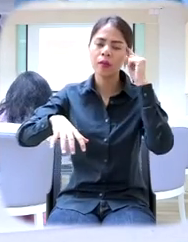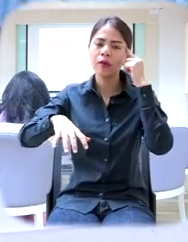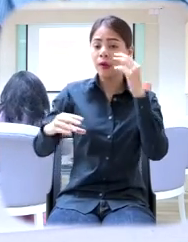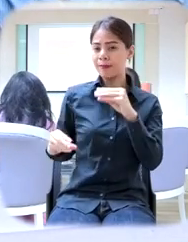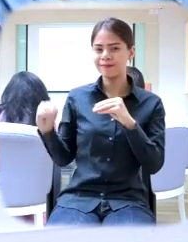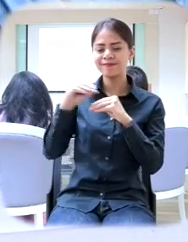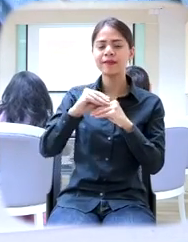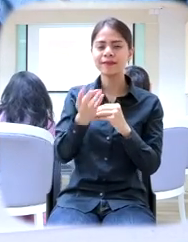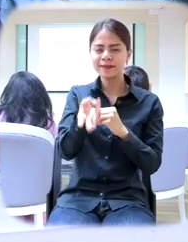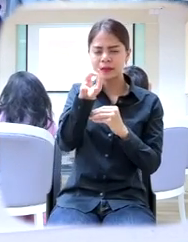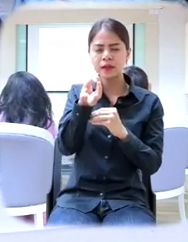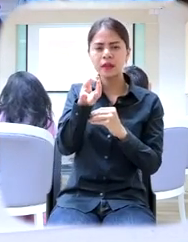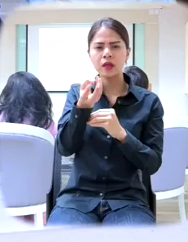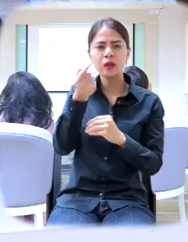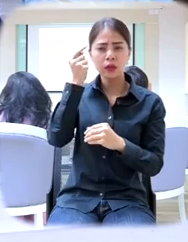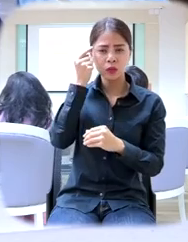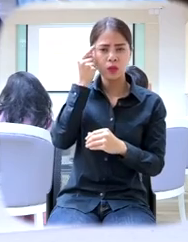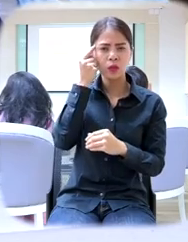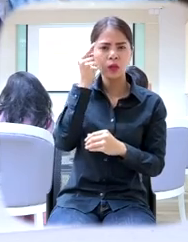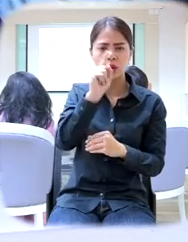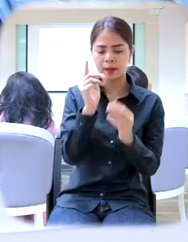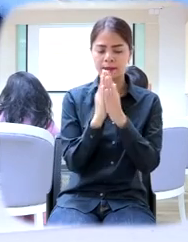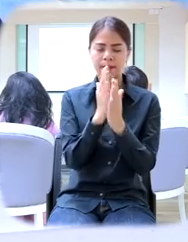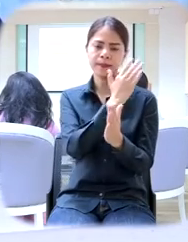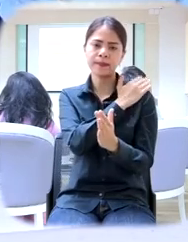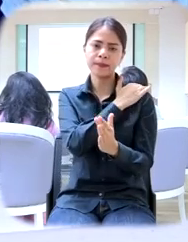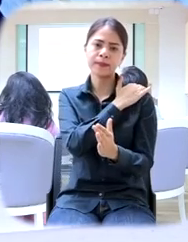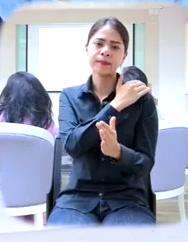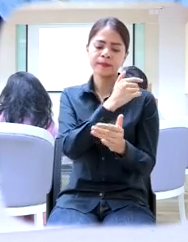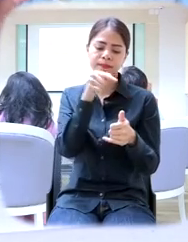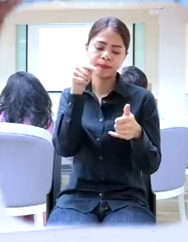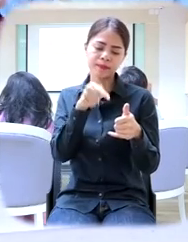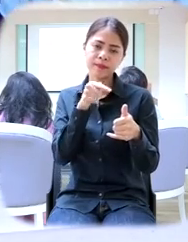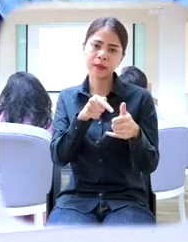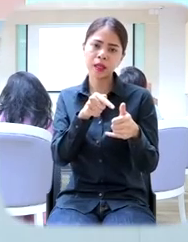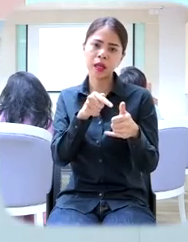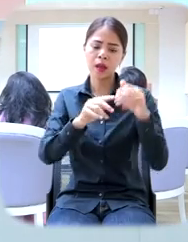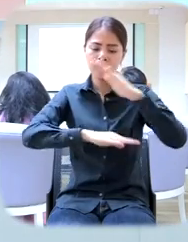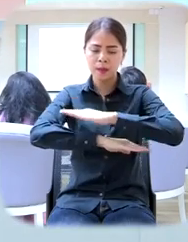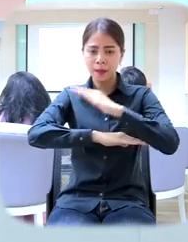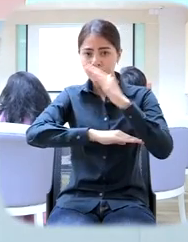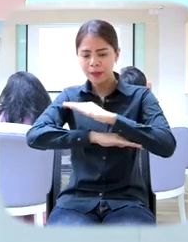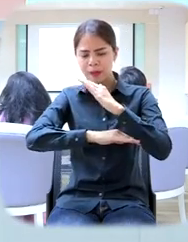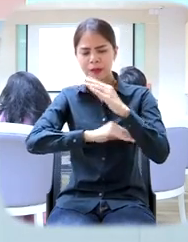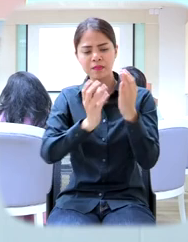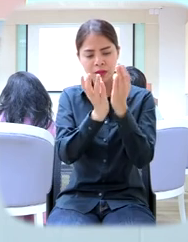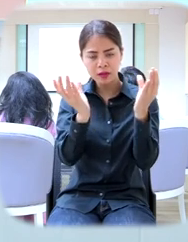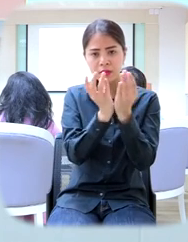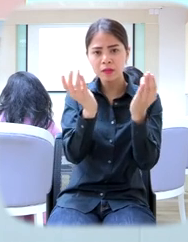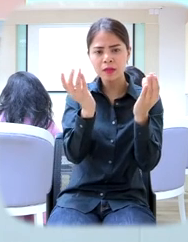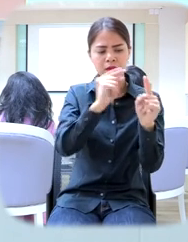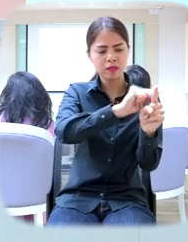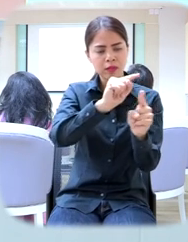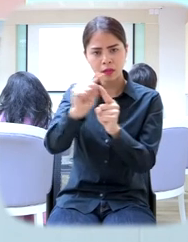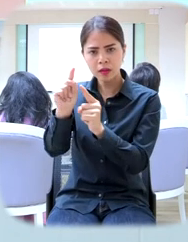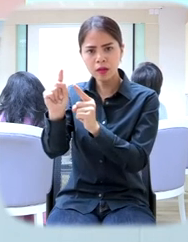คือว่าที่เรารู้ว่าพระสิริมังคลาจารย์ท่านใช้คัมภีร์ต่างๆเหล่านี้เยอะเนี่ยนะครับเพราะว่าในคัมภีร์